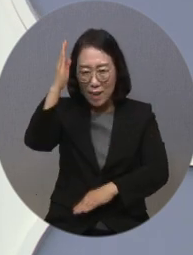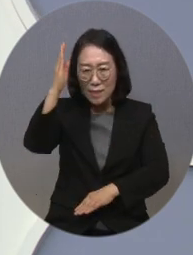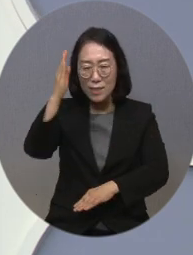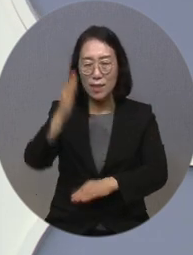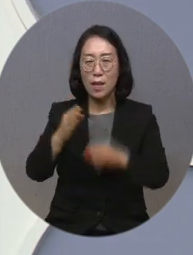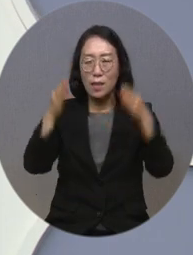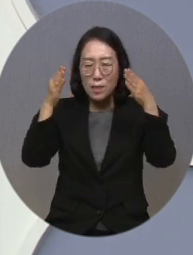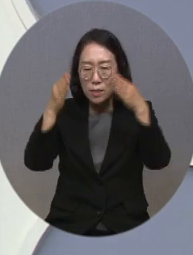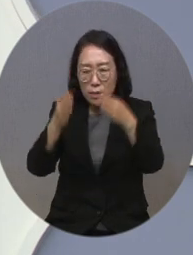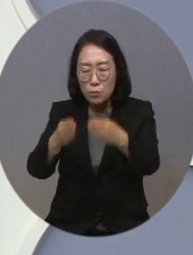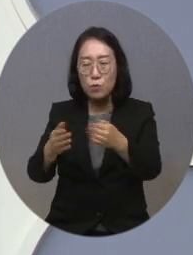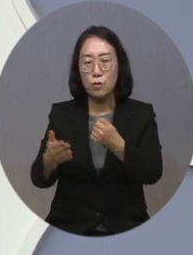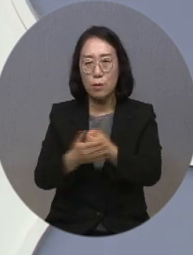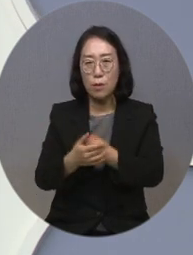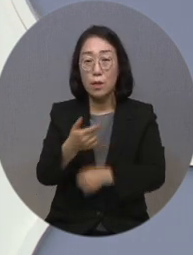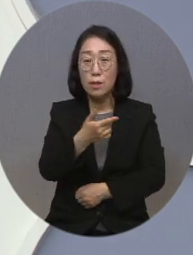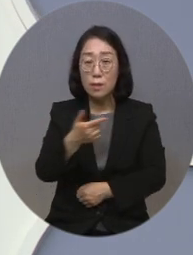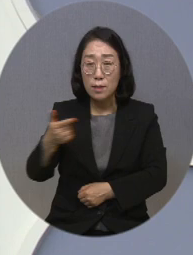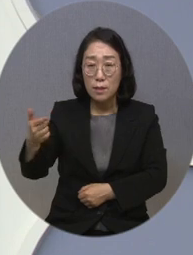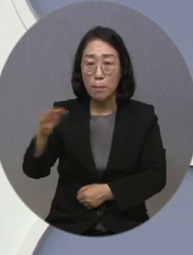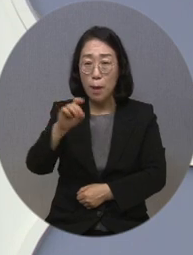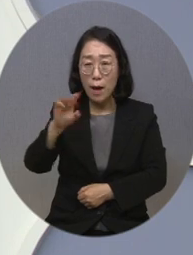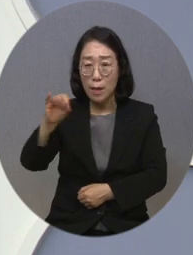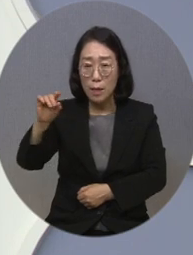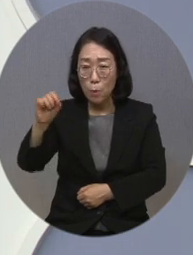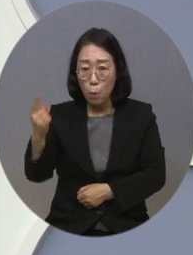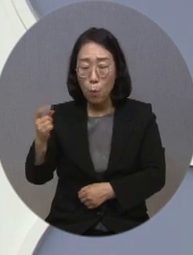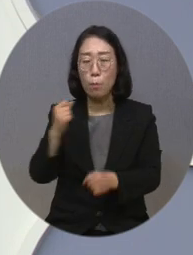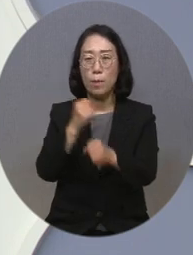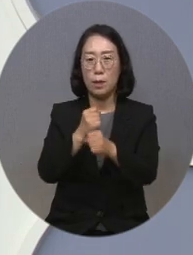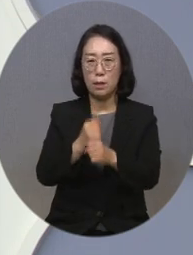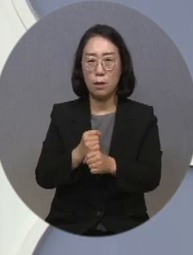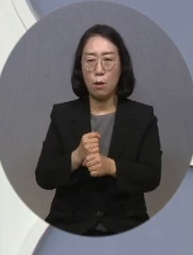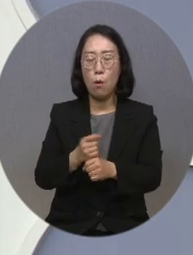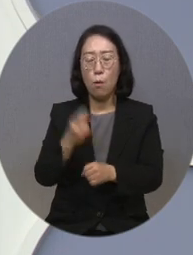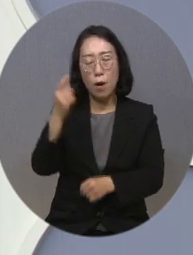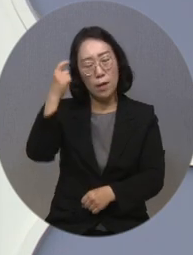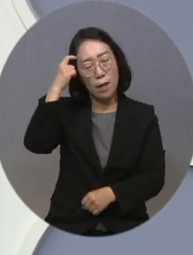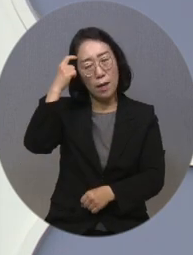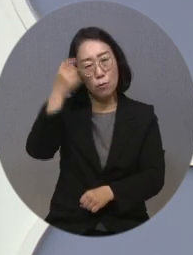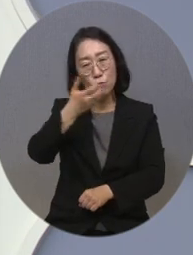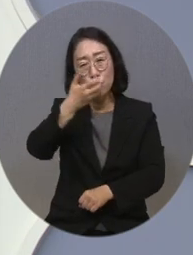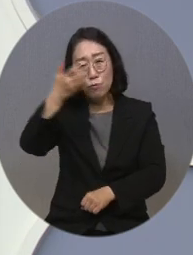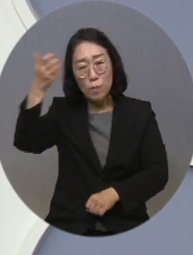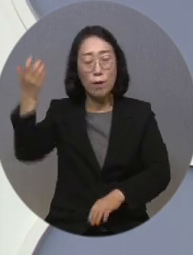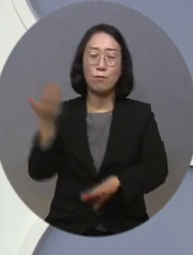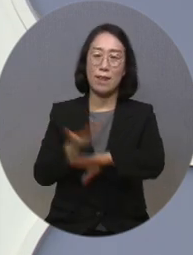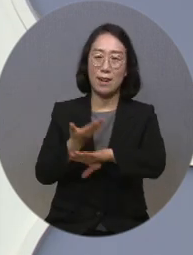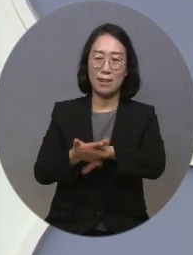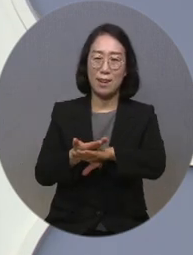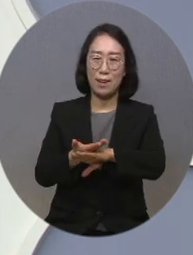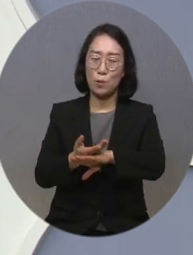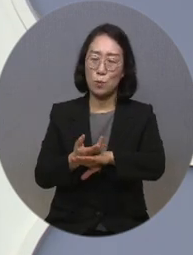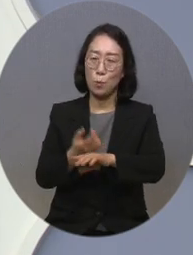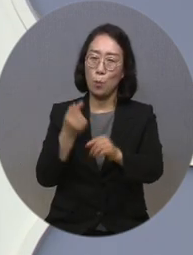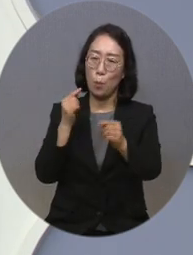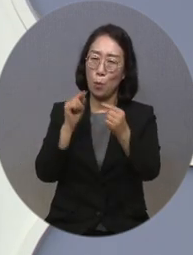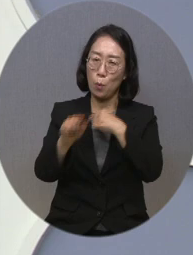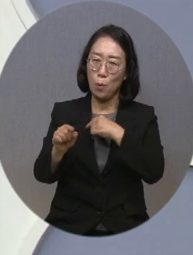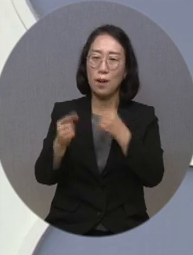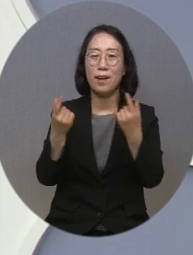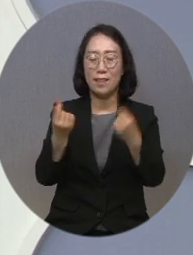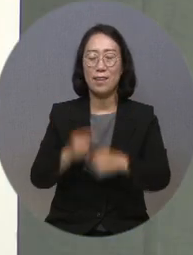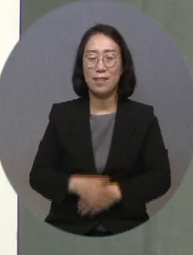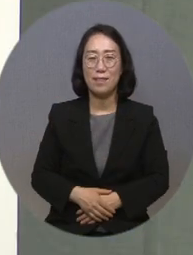보니까 큰 바이오 메카를 형성하는 데에는 원래 제 구상과는 좀 다르게 움직여지지 않았나 이렇게 생각을